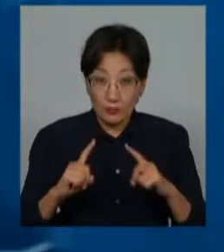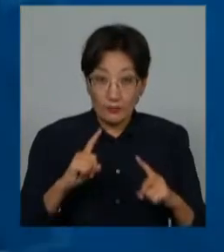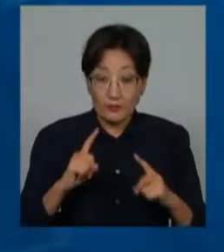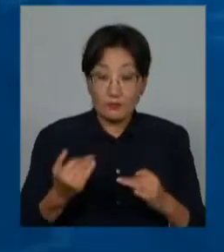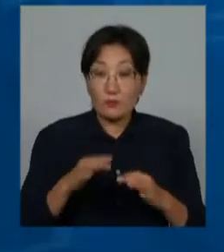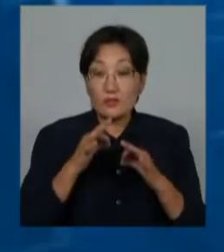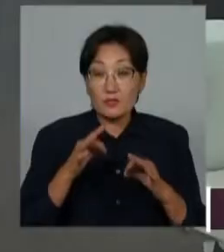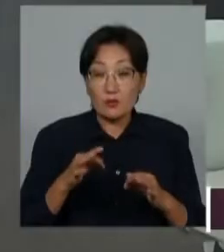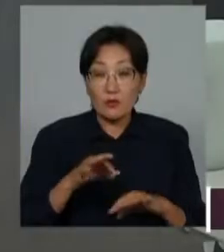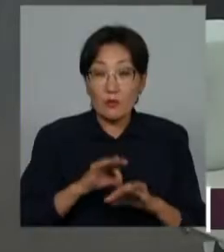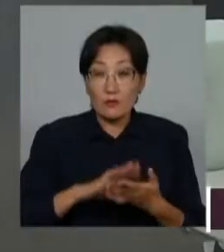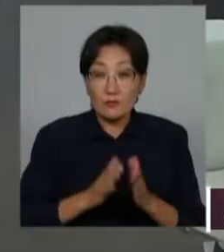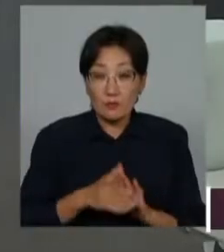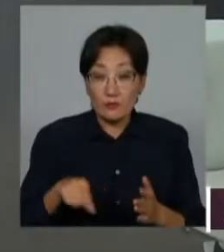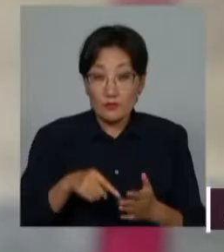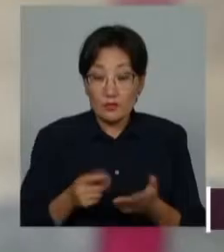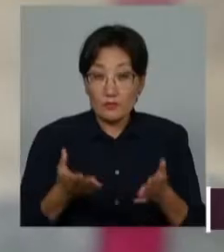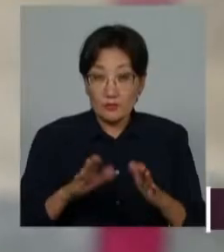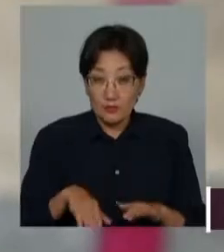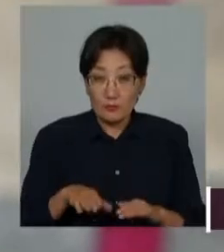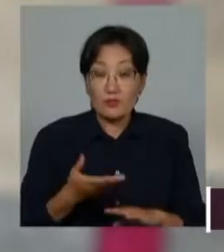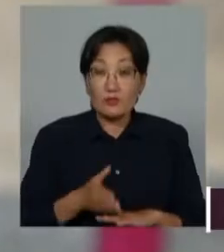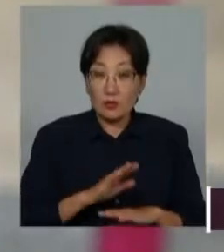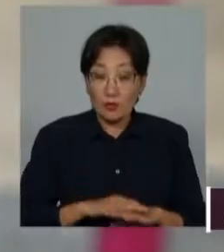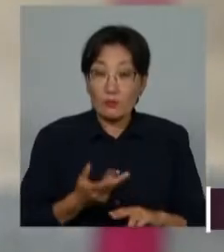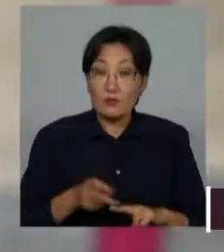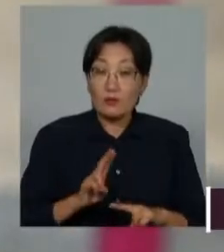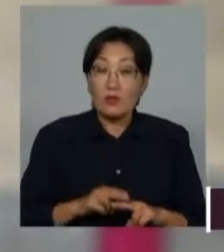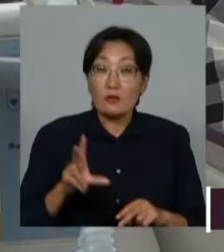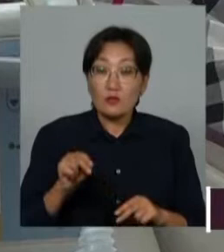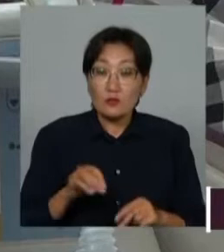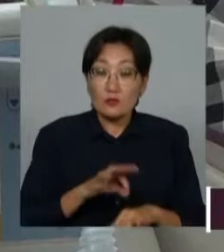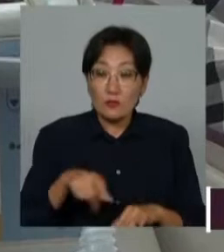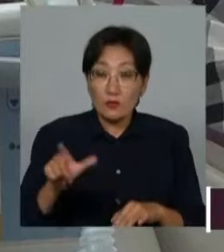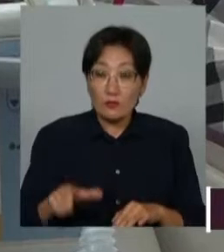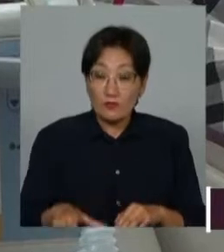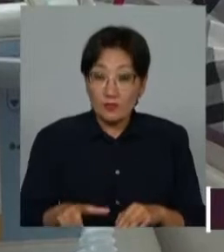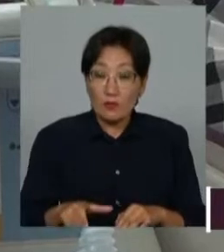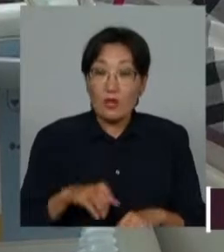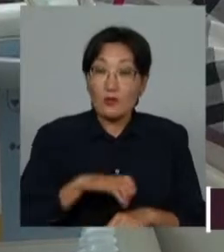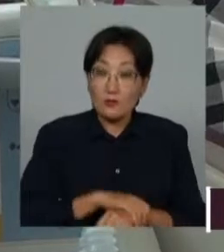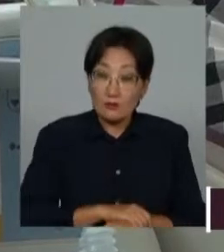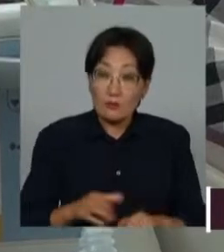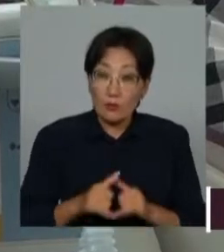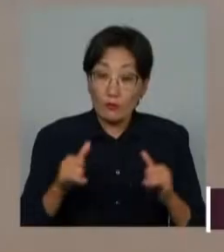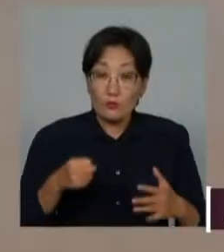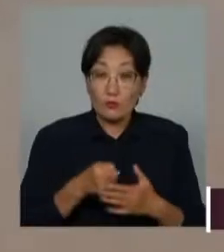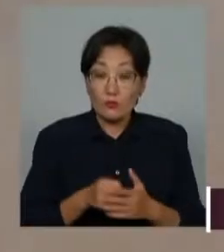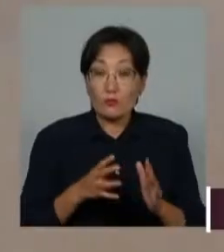По его словам, эпидситуация в городе остается напряженной. При этом число больных с клиническими симптомами увеличилось